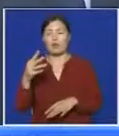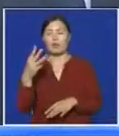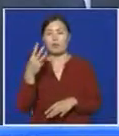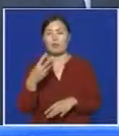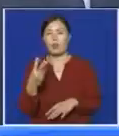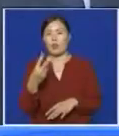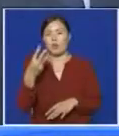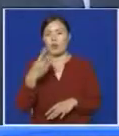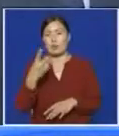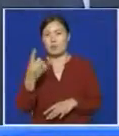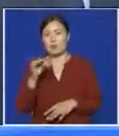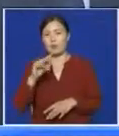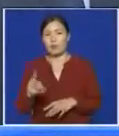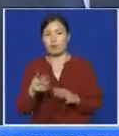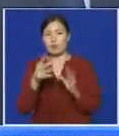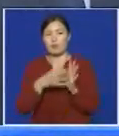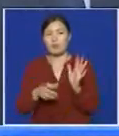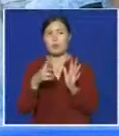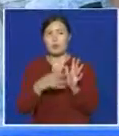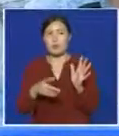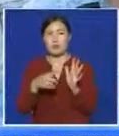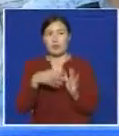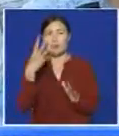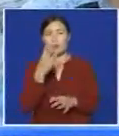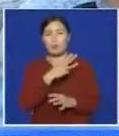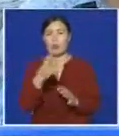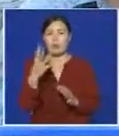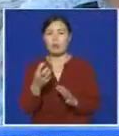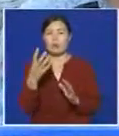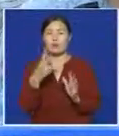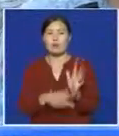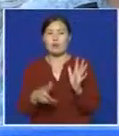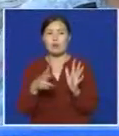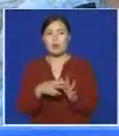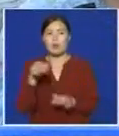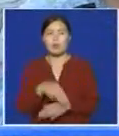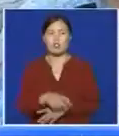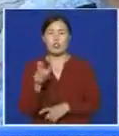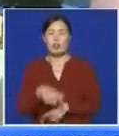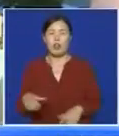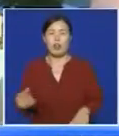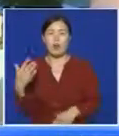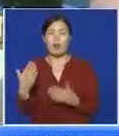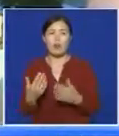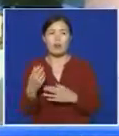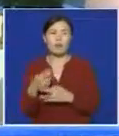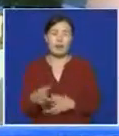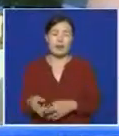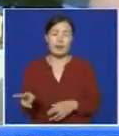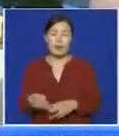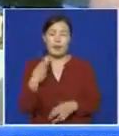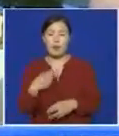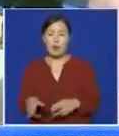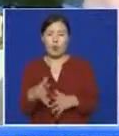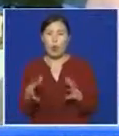июня 1933 года сократилось на 3 миллиона 379,5 тысяч человек. Если вычесть из этой потери